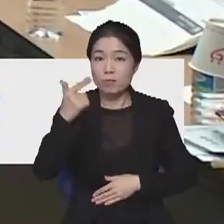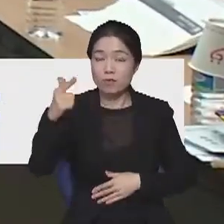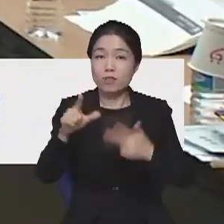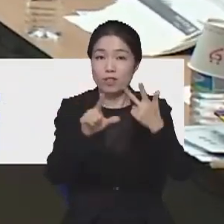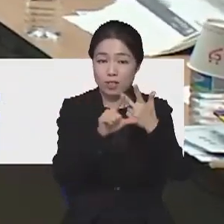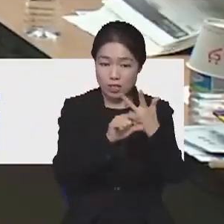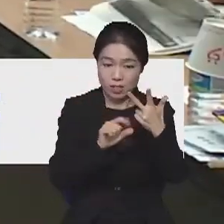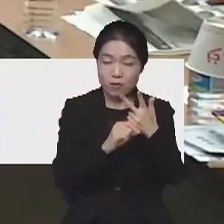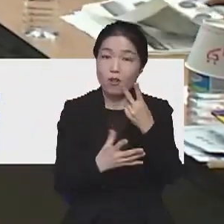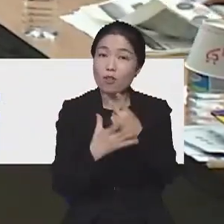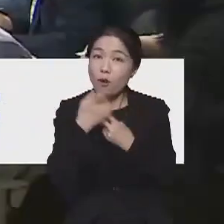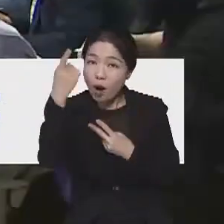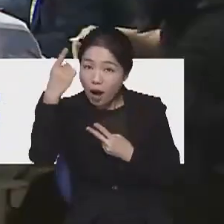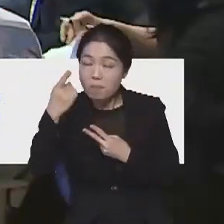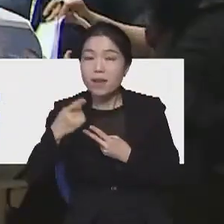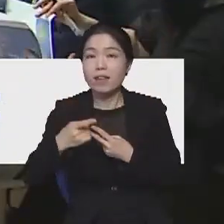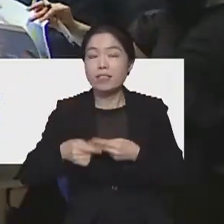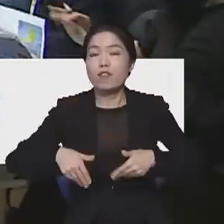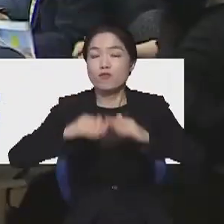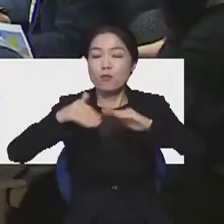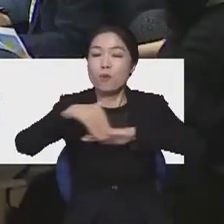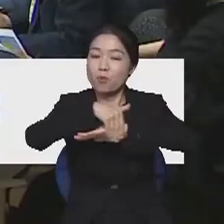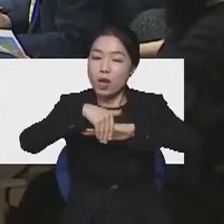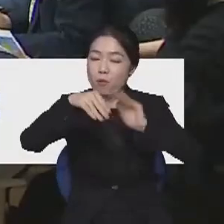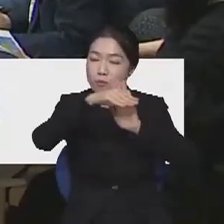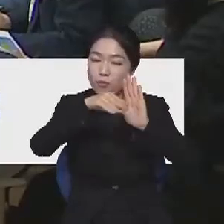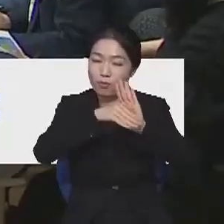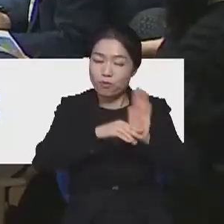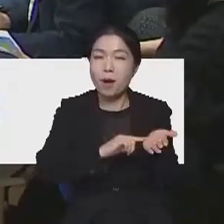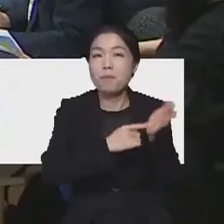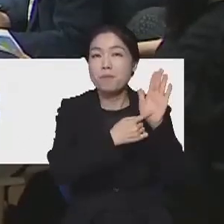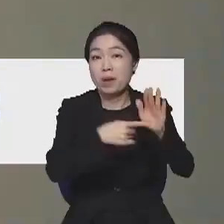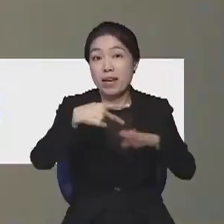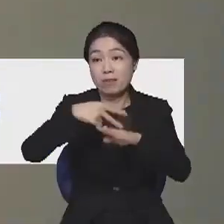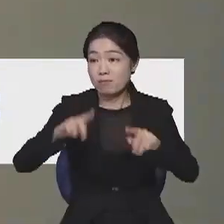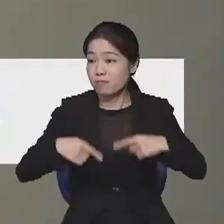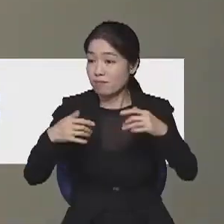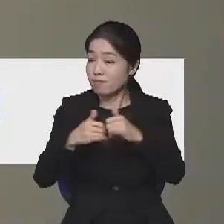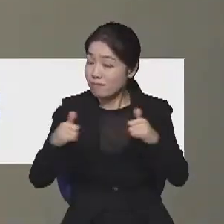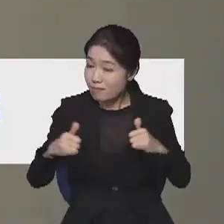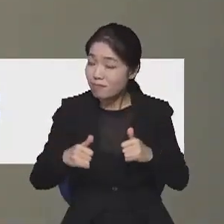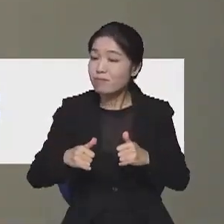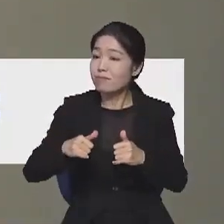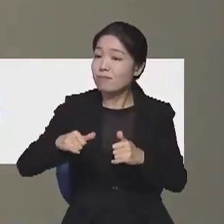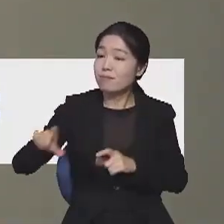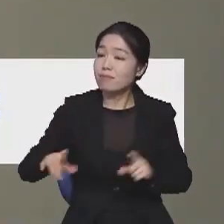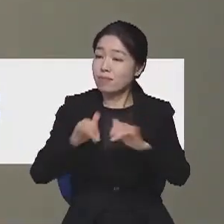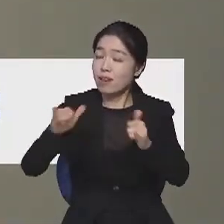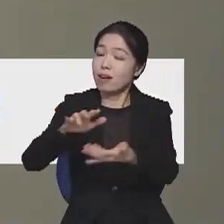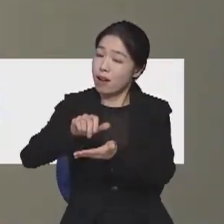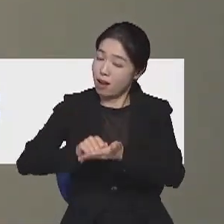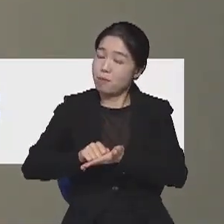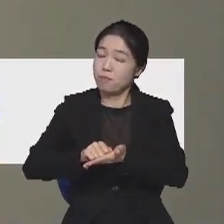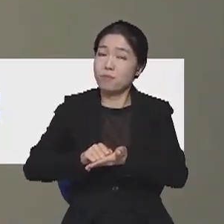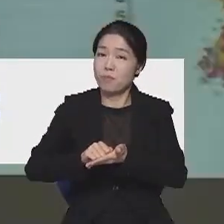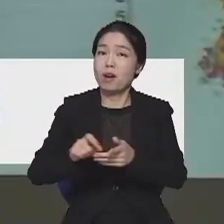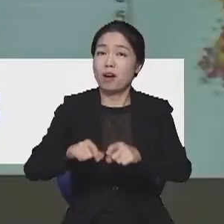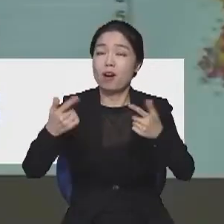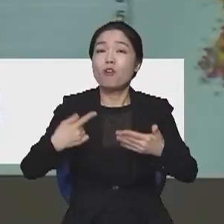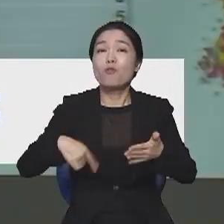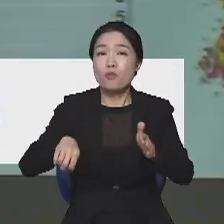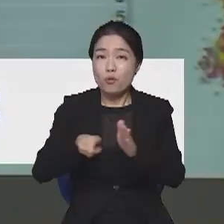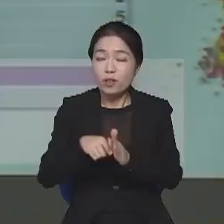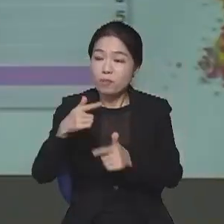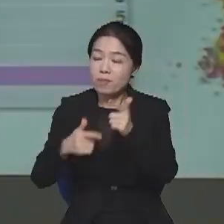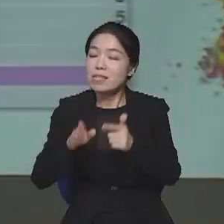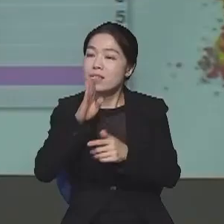7월 통합을 가정해 출범 로드맵을 제시했습니다. 신안 참석자들은 주민 수용성을 확보하기 위해 목포시의 진정성